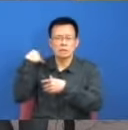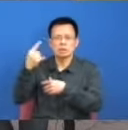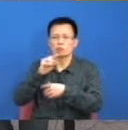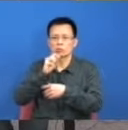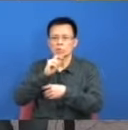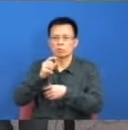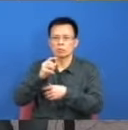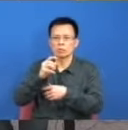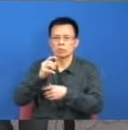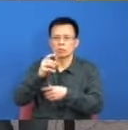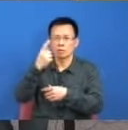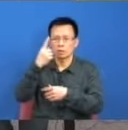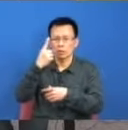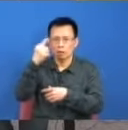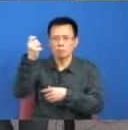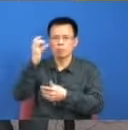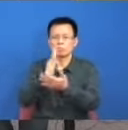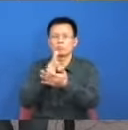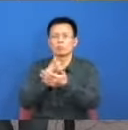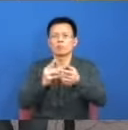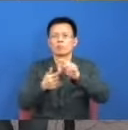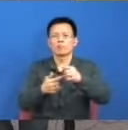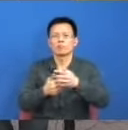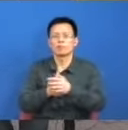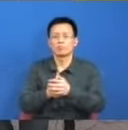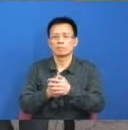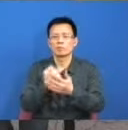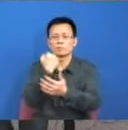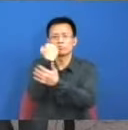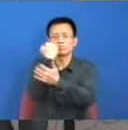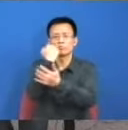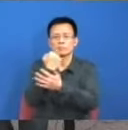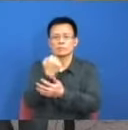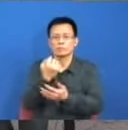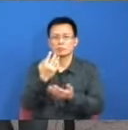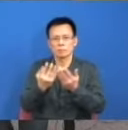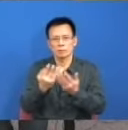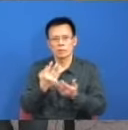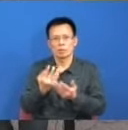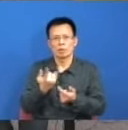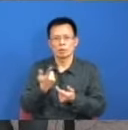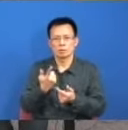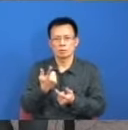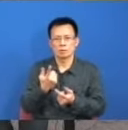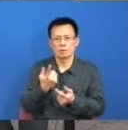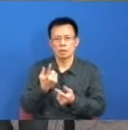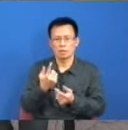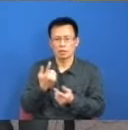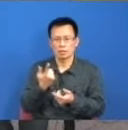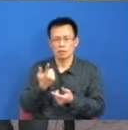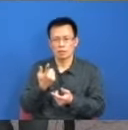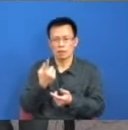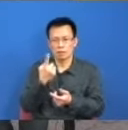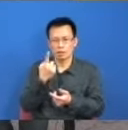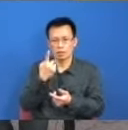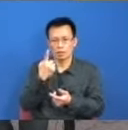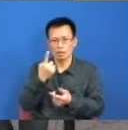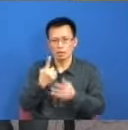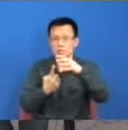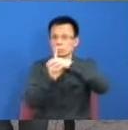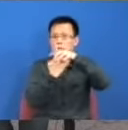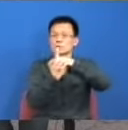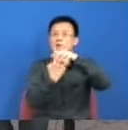法，就即我叫做出格少少嘅嘢啦， 出軌啲啦， 出格啊，所謂